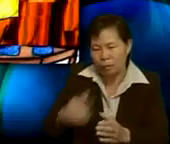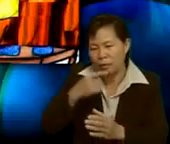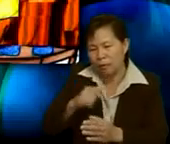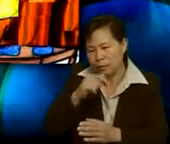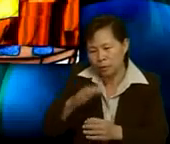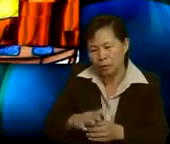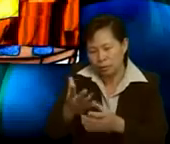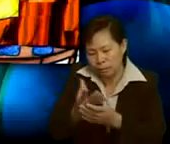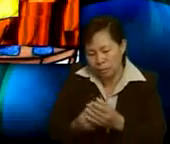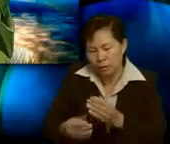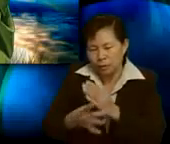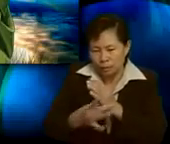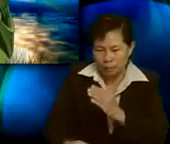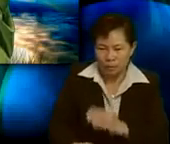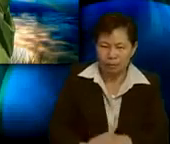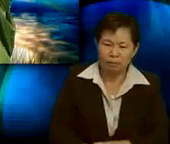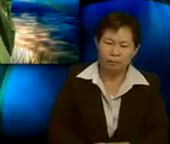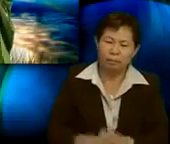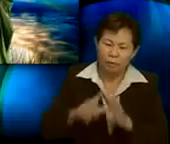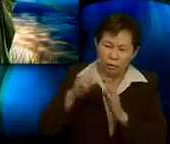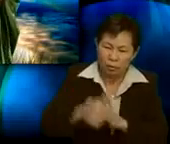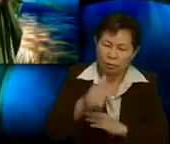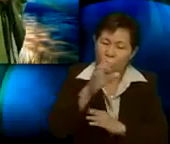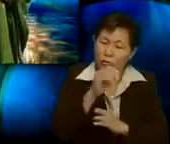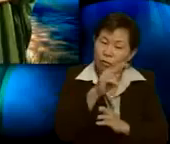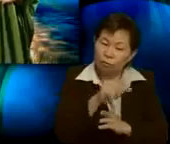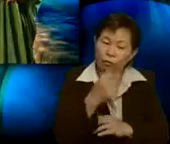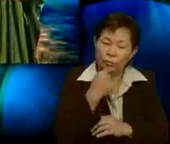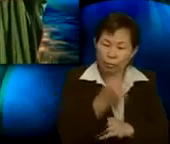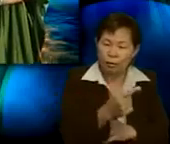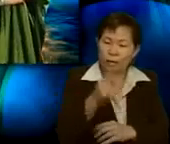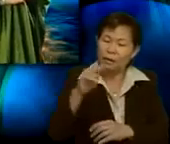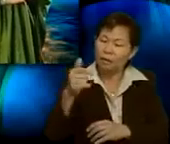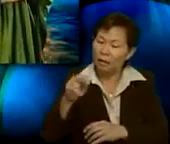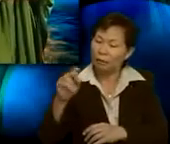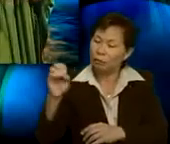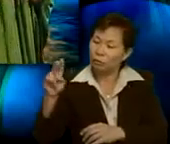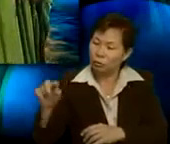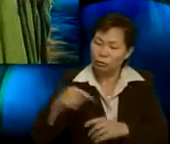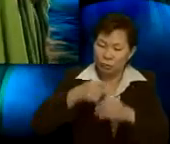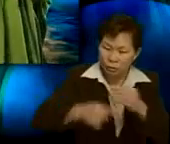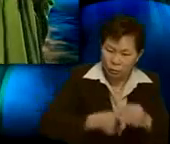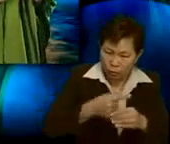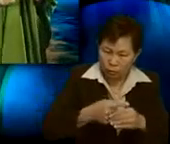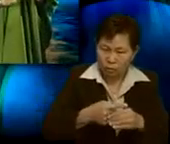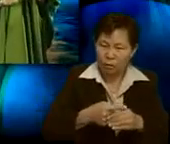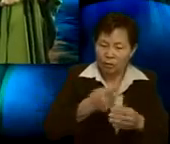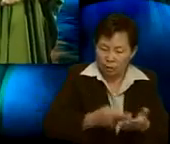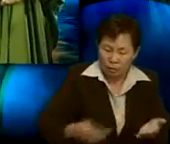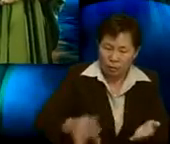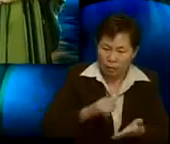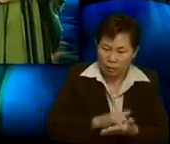lama tidak menyerap minyak." Kemudian Somphone memberitahu Namsum tentang perkara yang